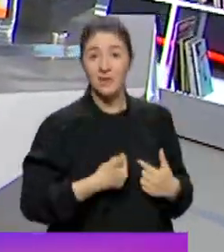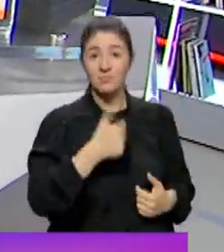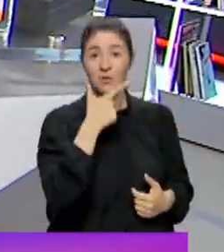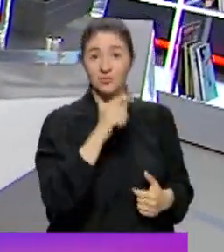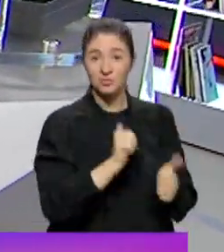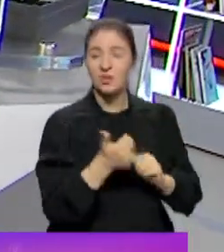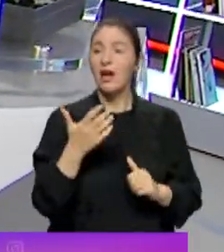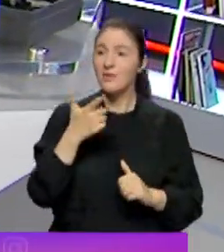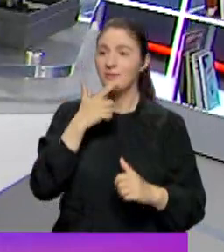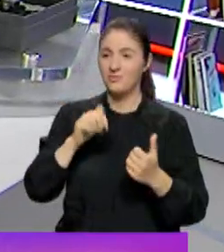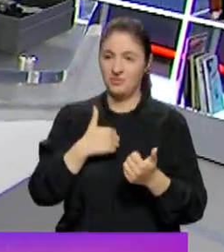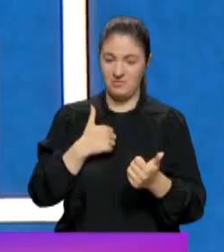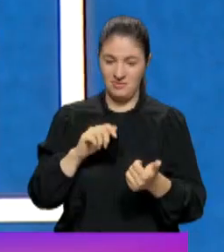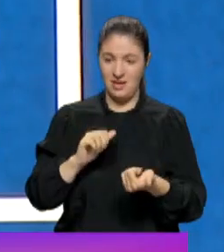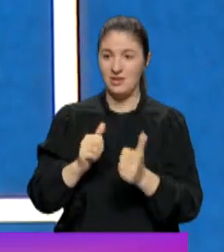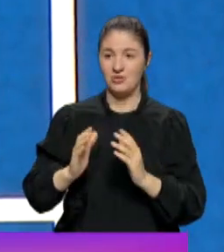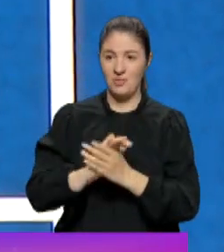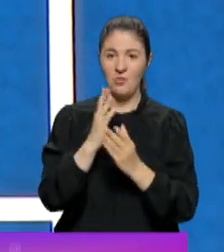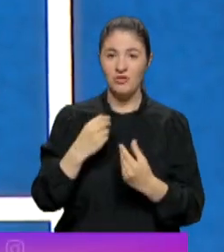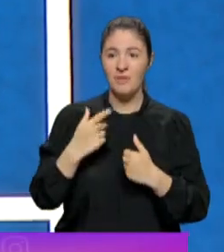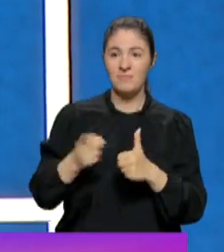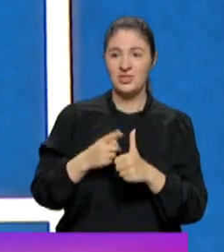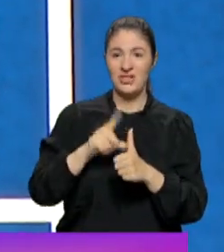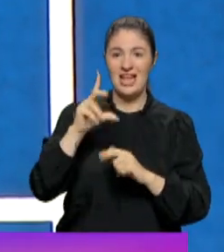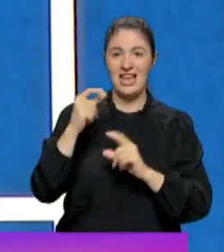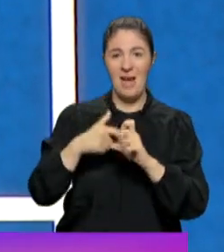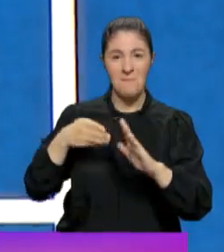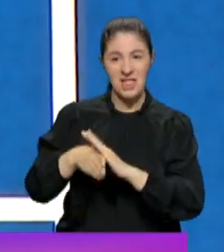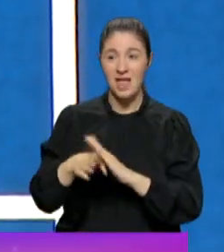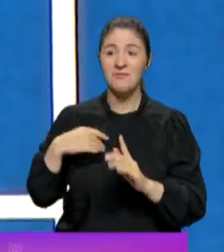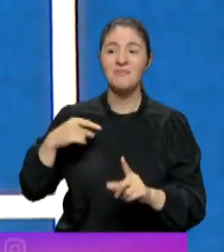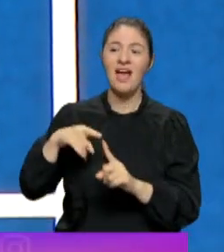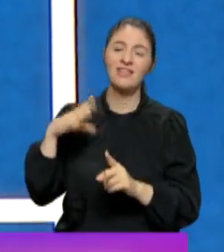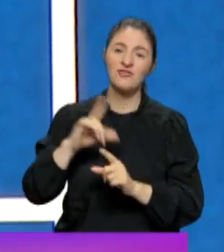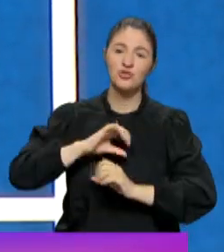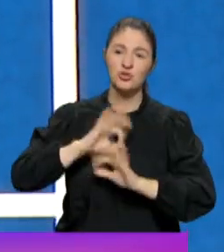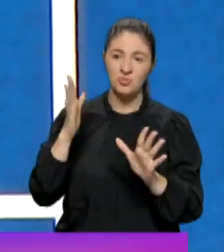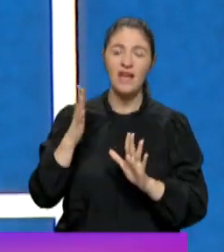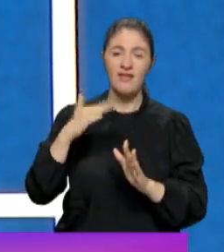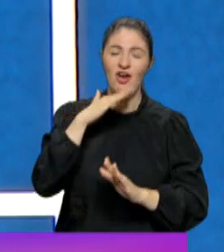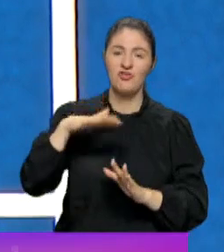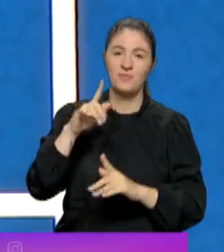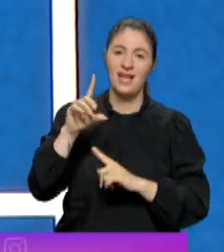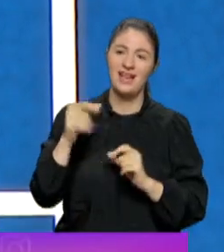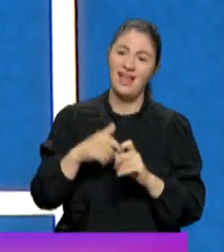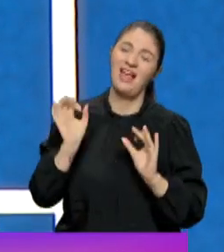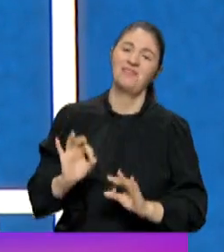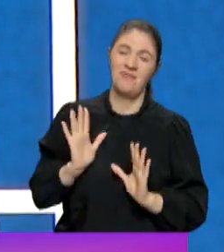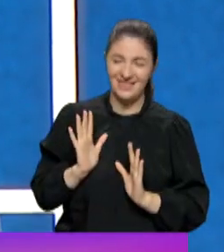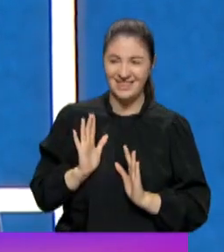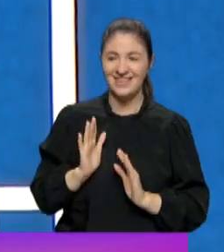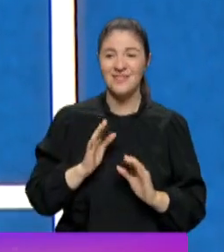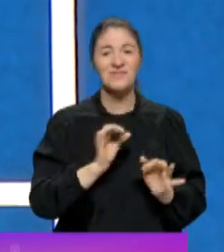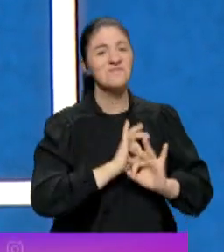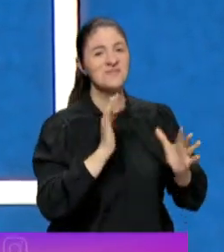Şampiyon oldu biliyorsunuz. Playoff evet. Şampiyonu. Ve artık birinci ligdeyiz. Ama hedef Süper Lig ve Avrupa tabii ki bizim her zaman. Sağ